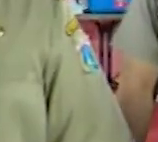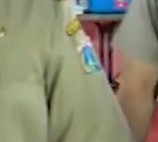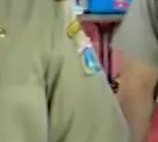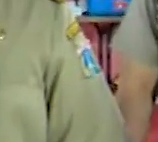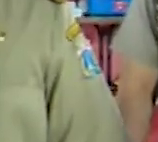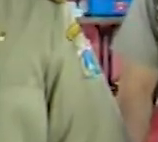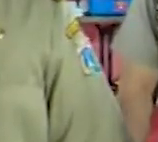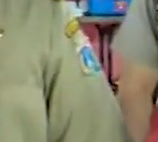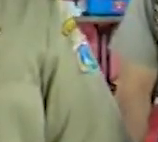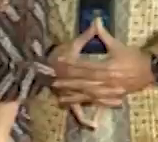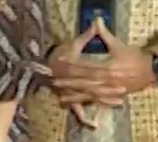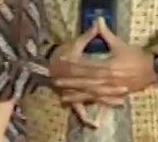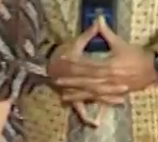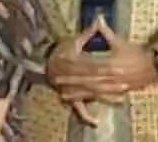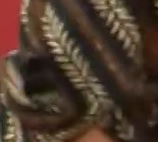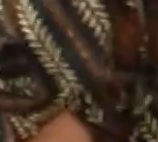Kabinet Indonesia Maju.